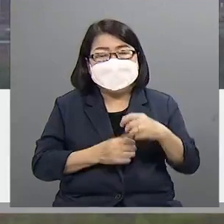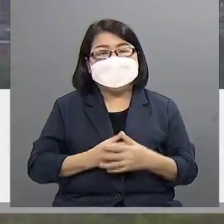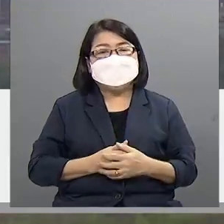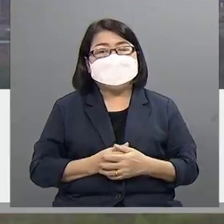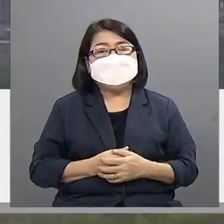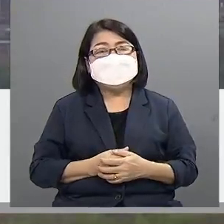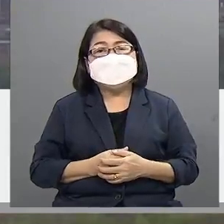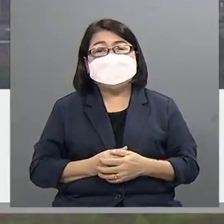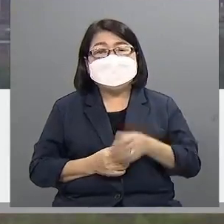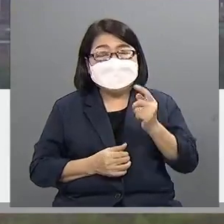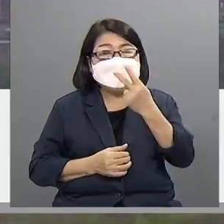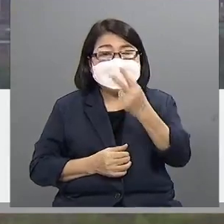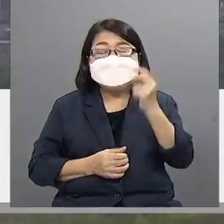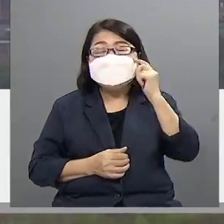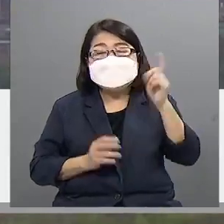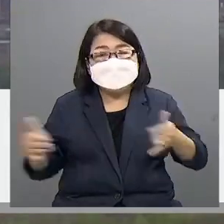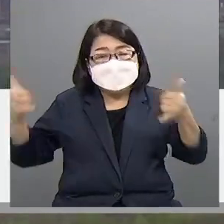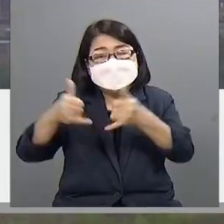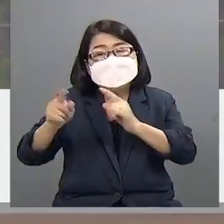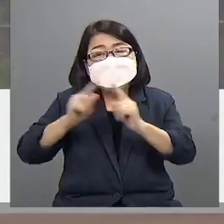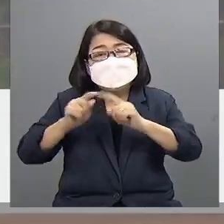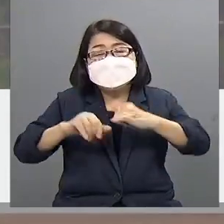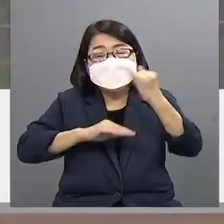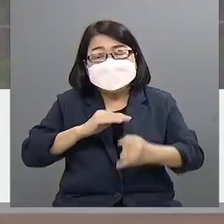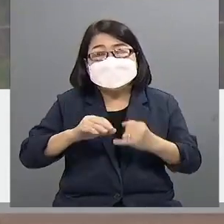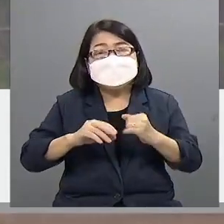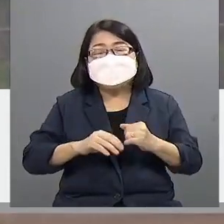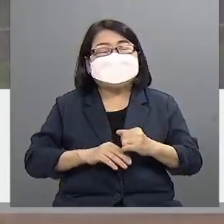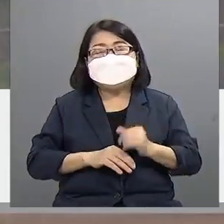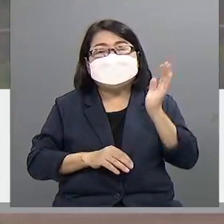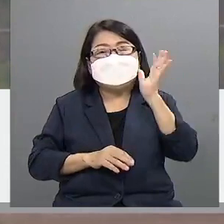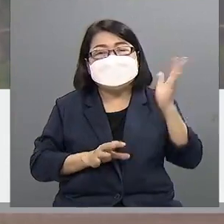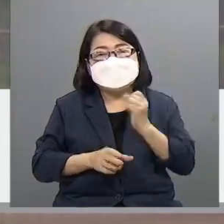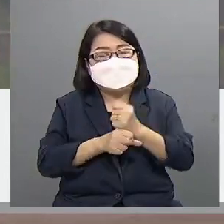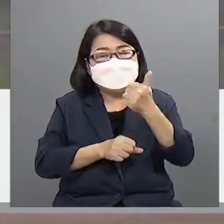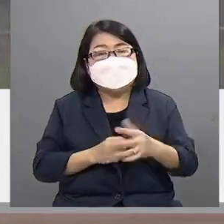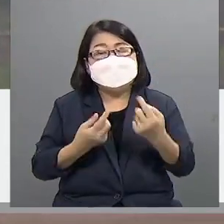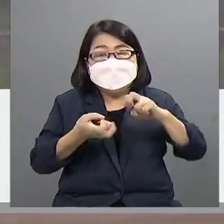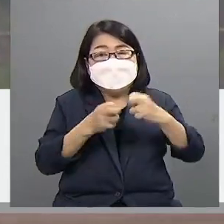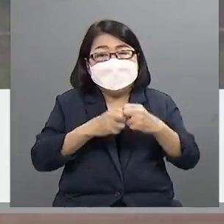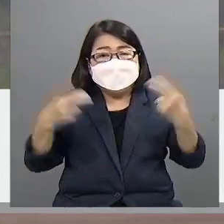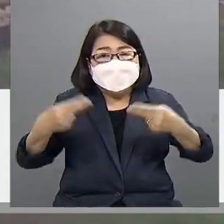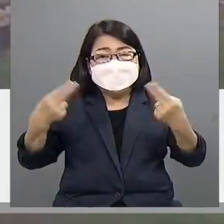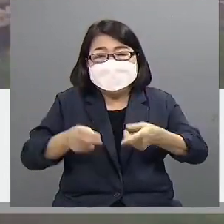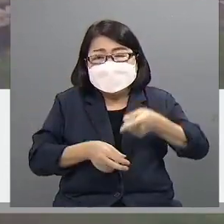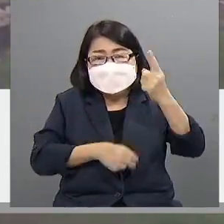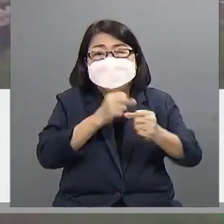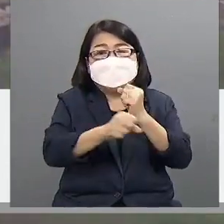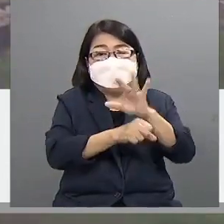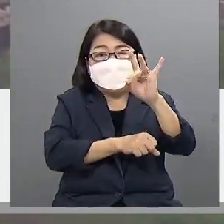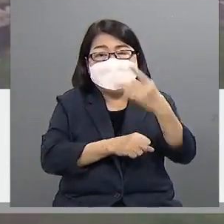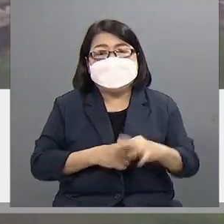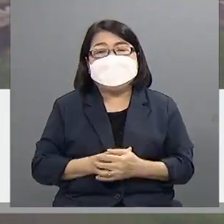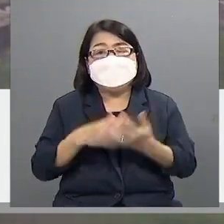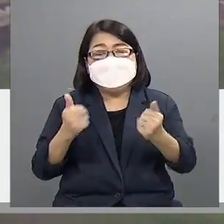การเจรจาสันติภาพนั้นจะช่วยยุติสงครามได้เนื่องจากการสู้รบดำเนินมานานถึง8ปีแล้วล่าสุดกระทรวงกลาโห